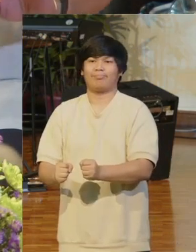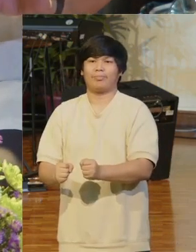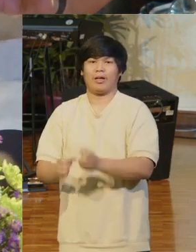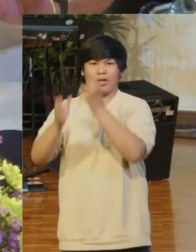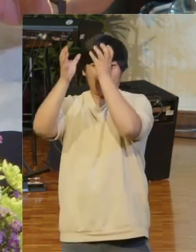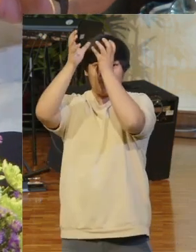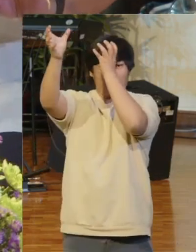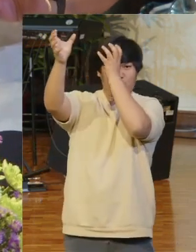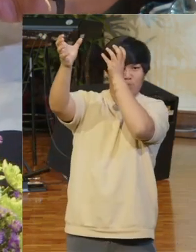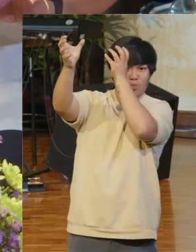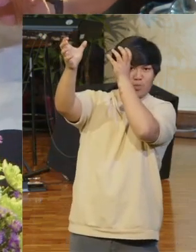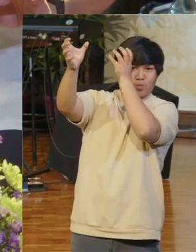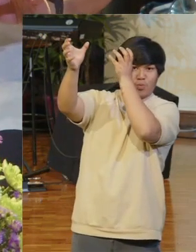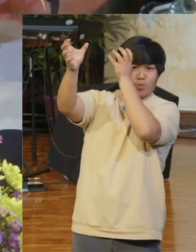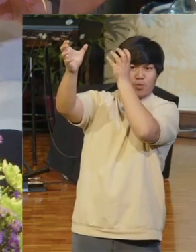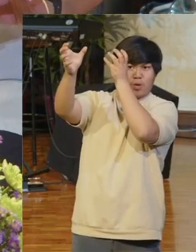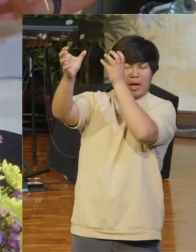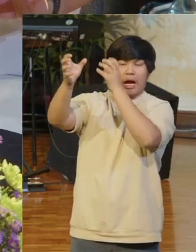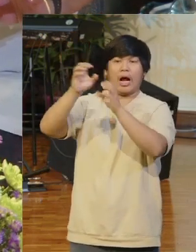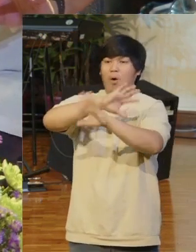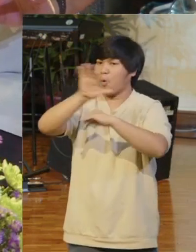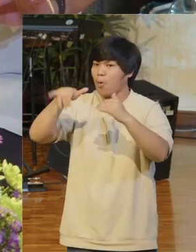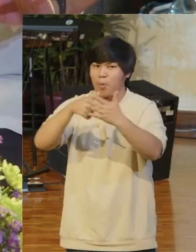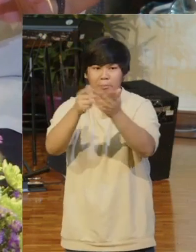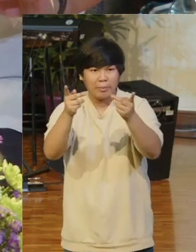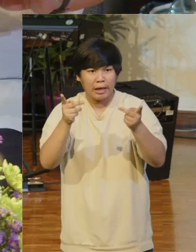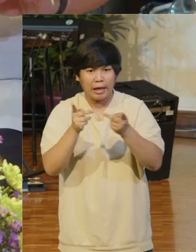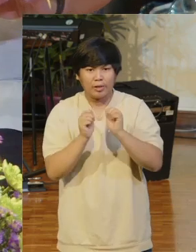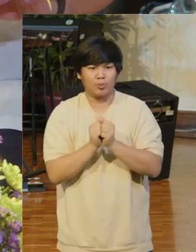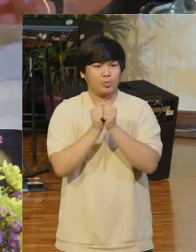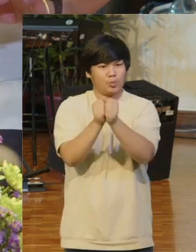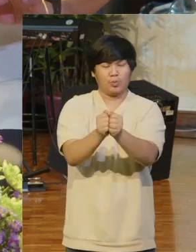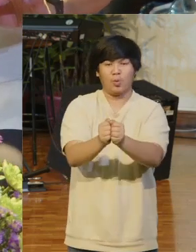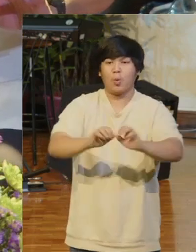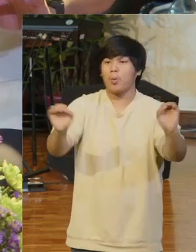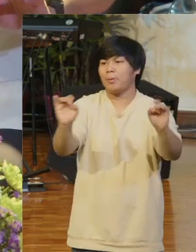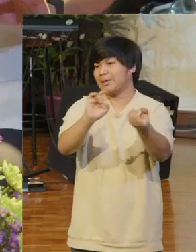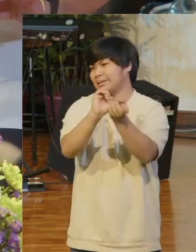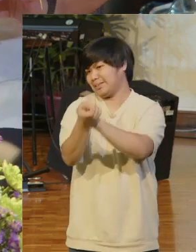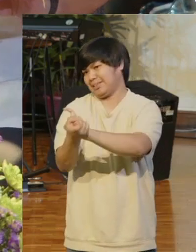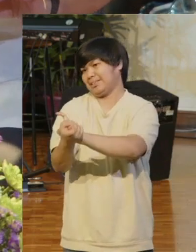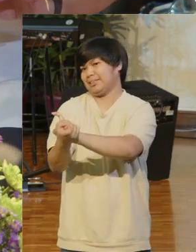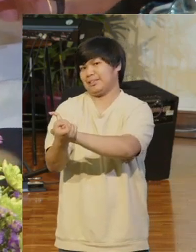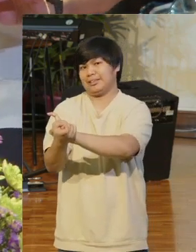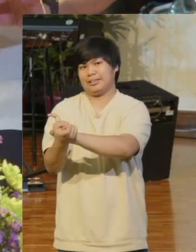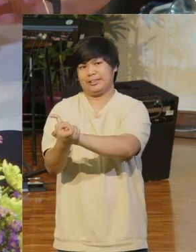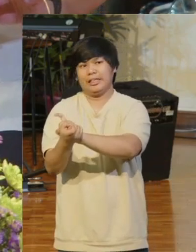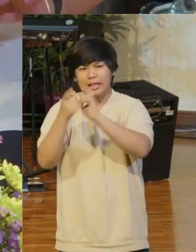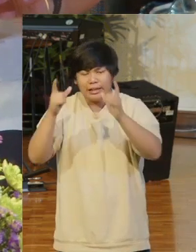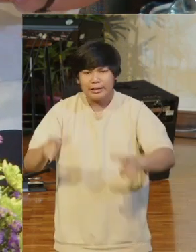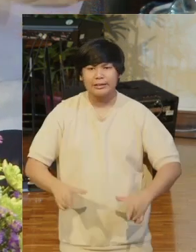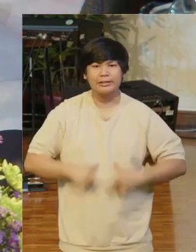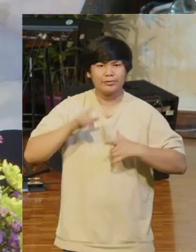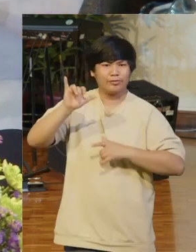ng lahat, sumasa lahat ng lugar, hindi nagbabago,